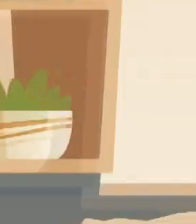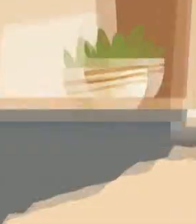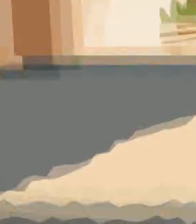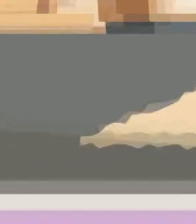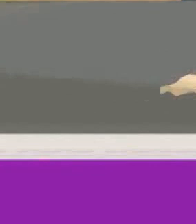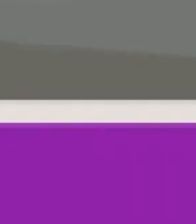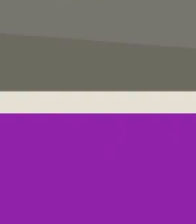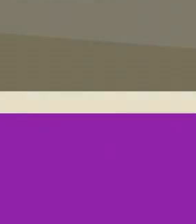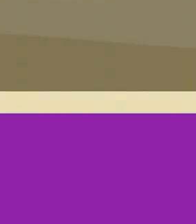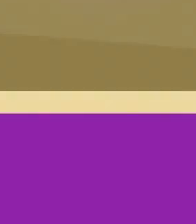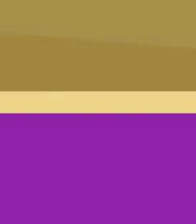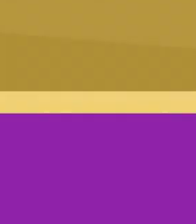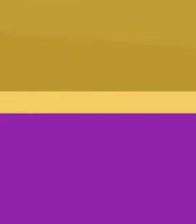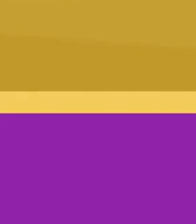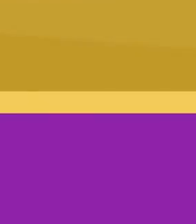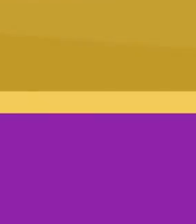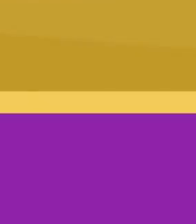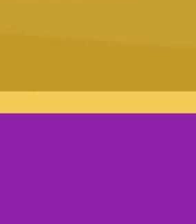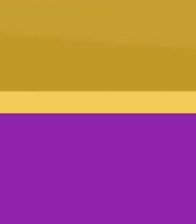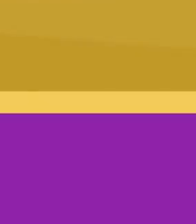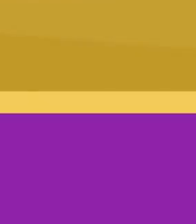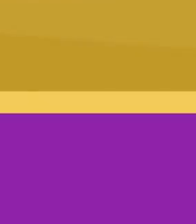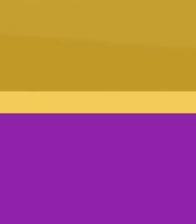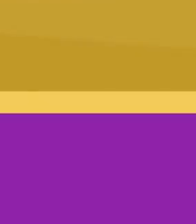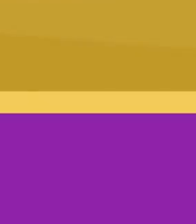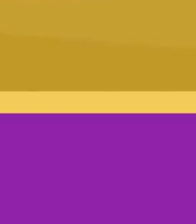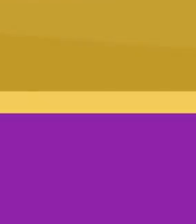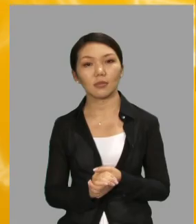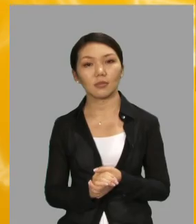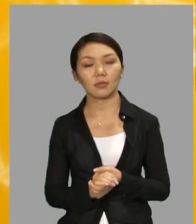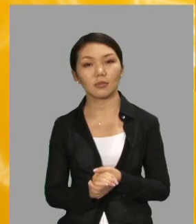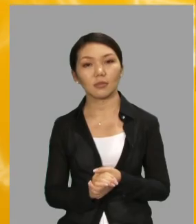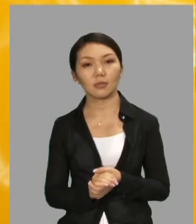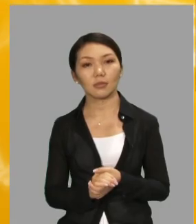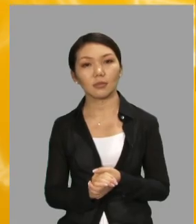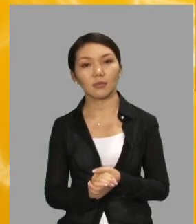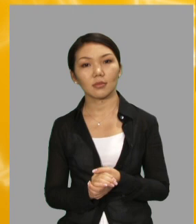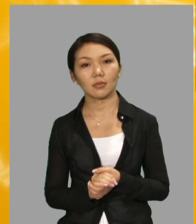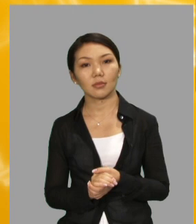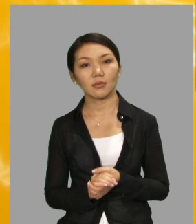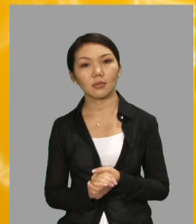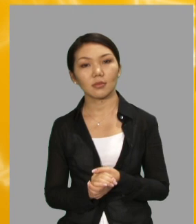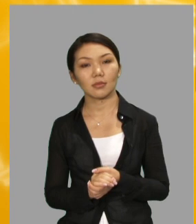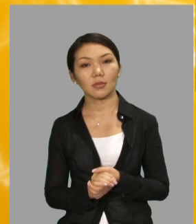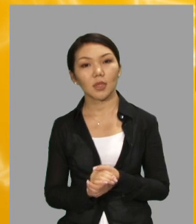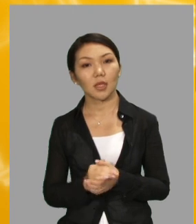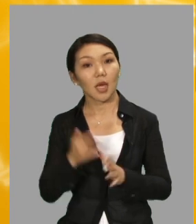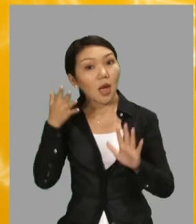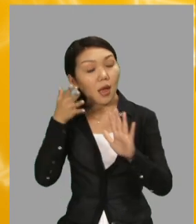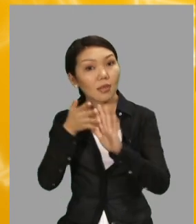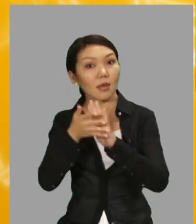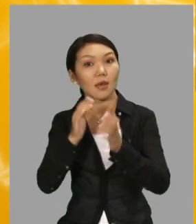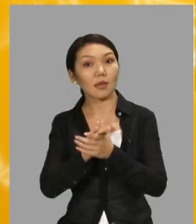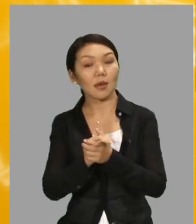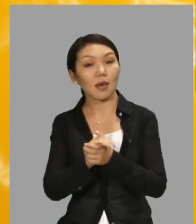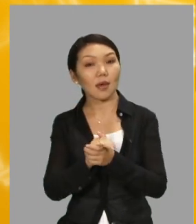Телеурок. А отгадали ребята загадки и